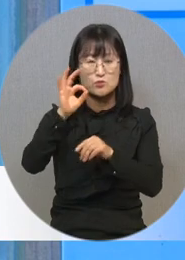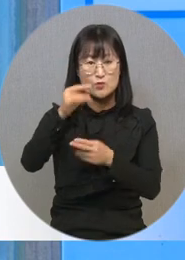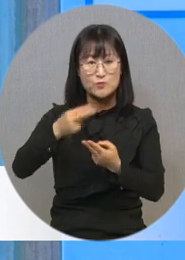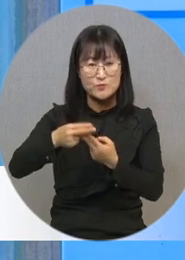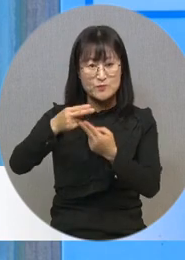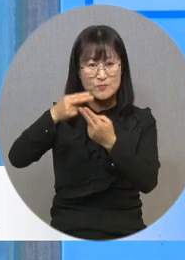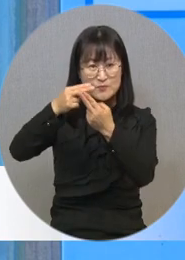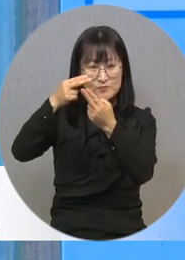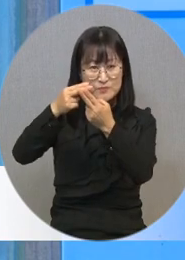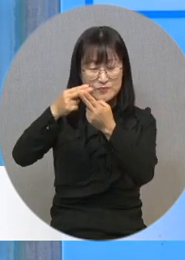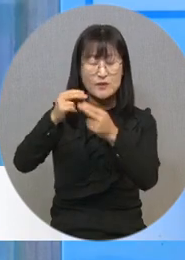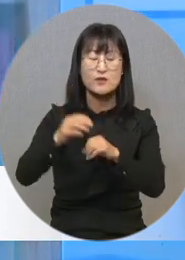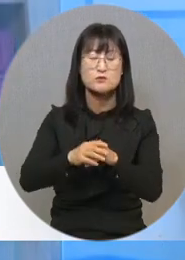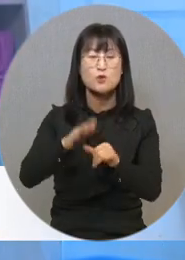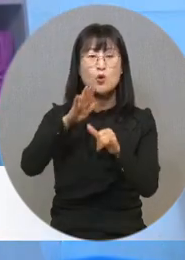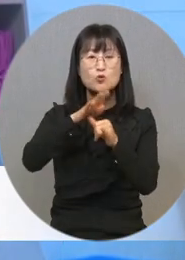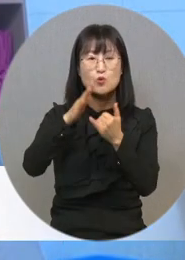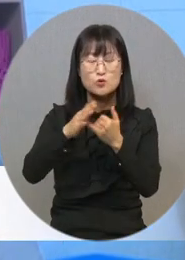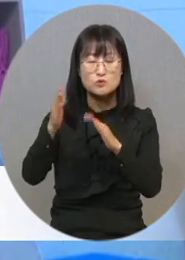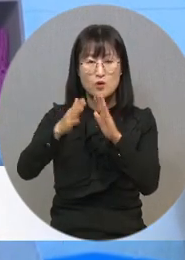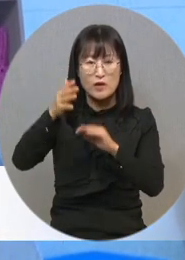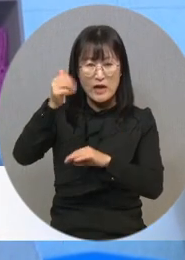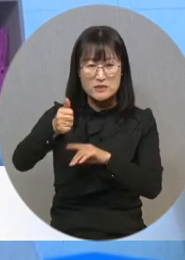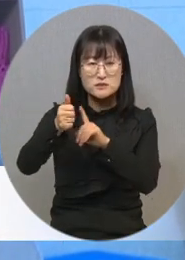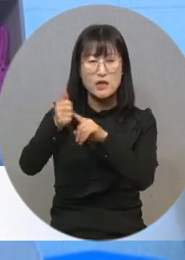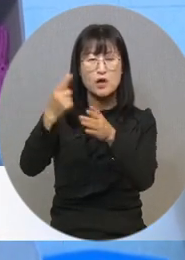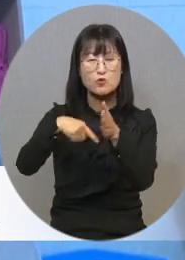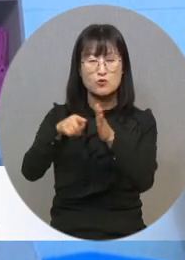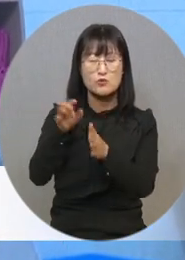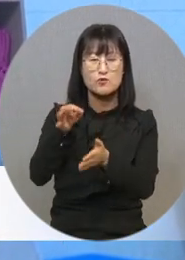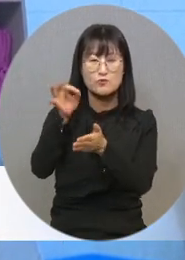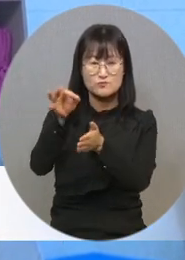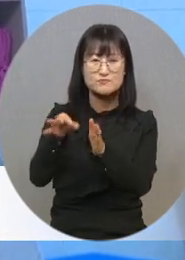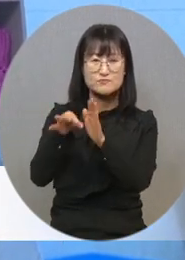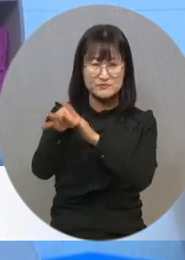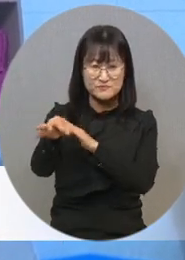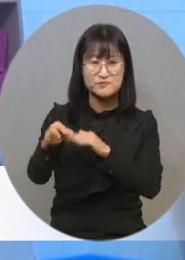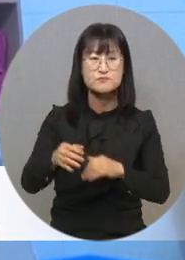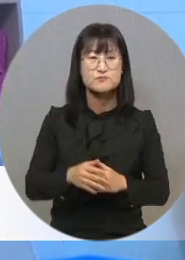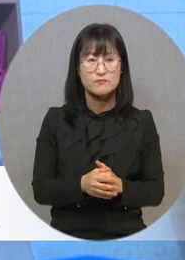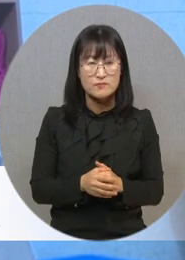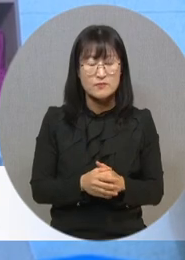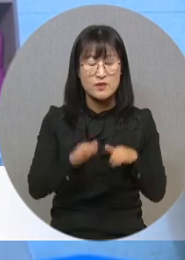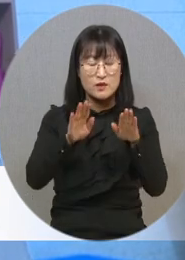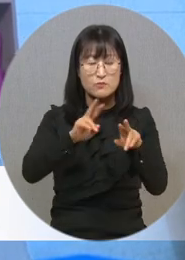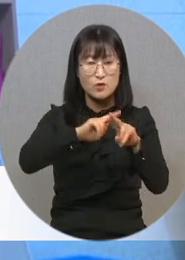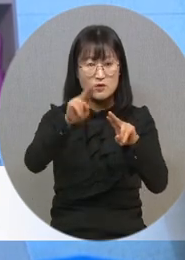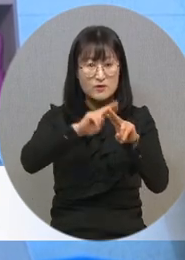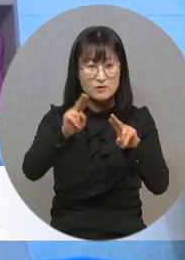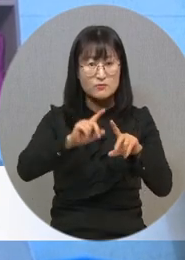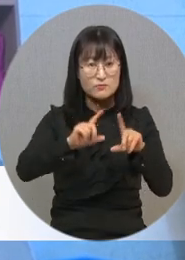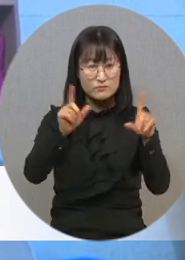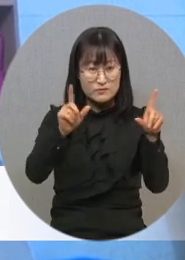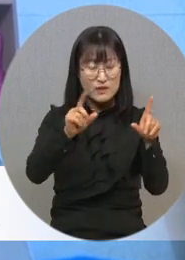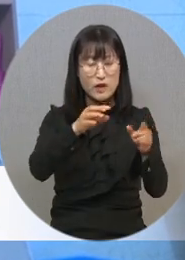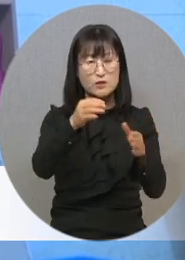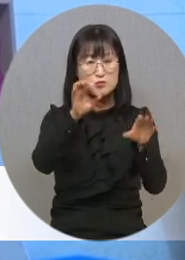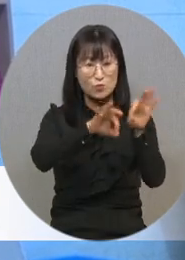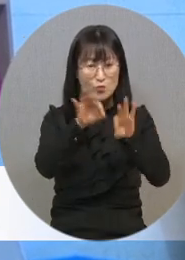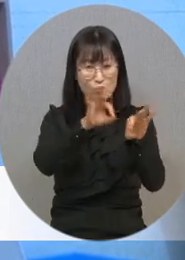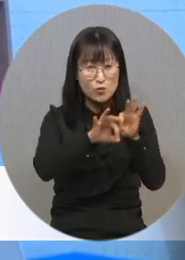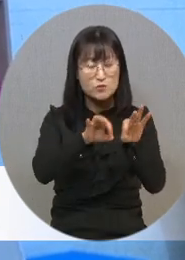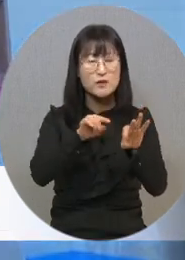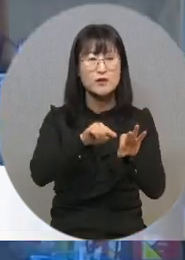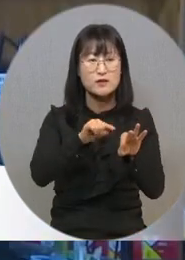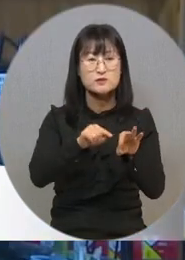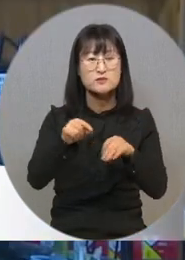모아 소년소녀 가장을 위해 매년 기부에 오고 있습니다 이번 이발 대의 수익금은 영운동 행정 복시